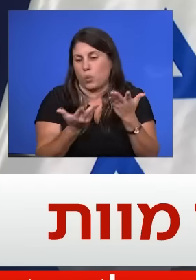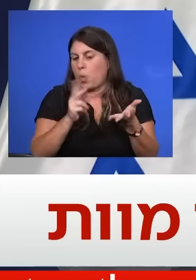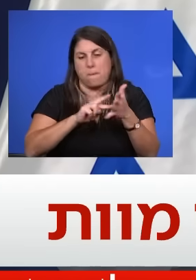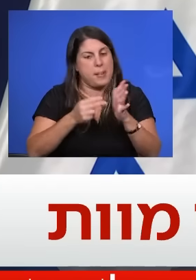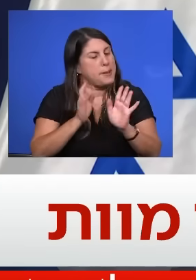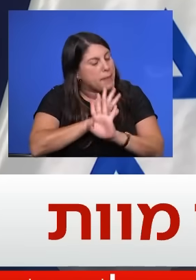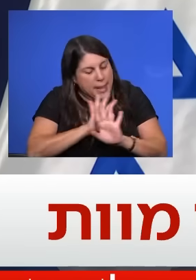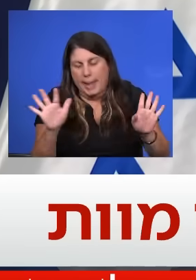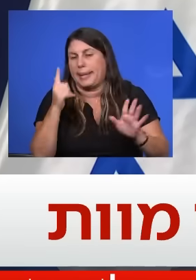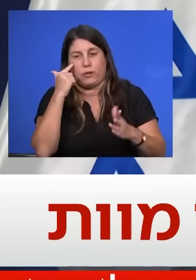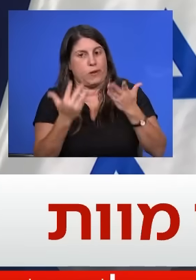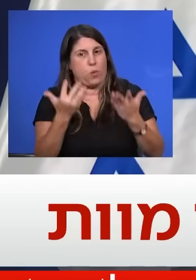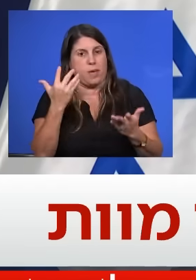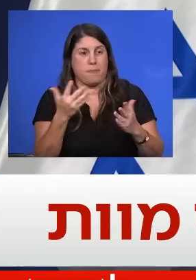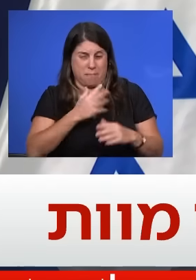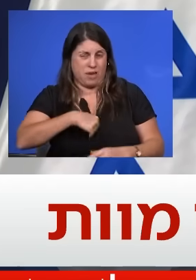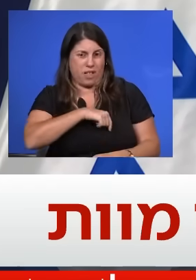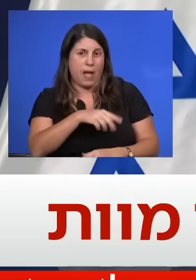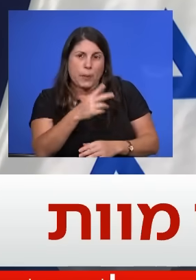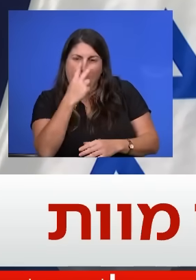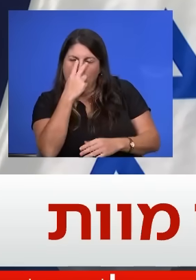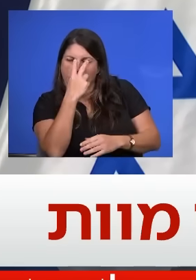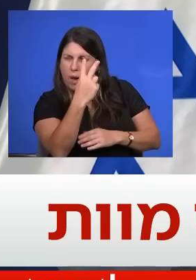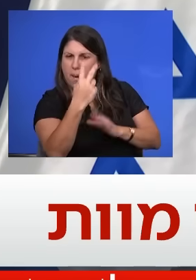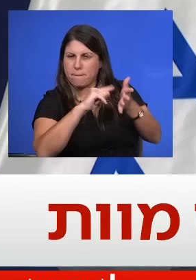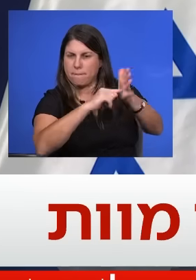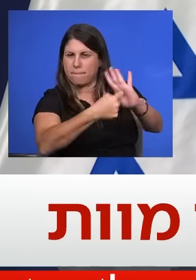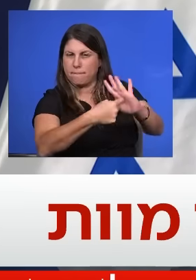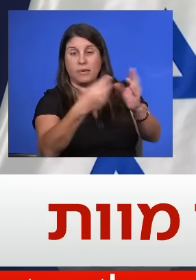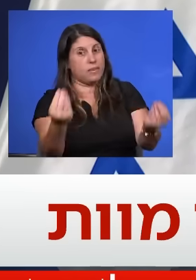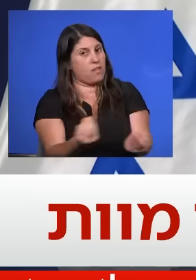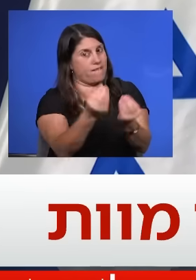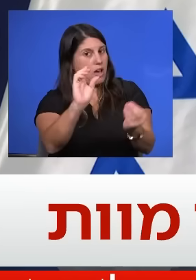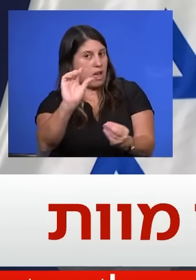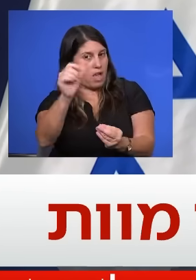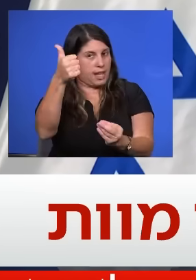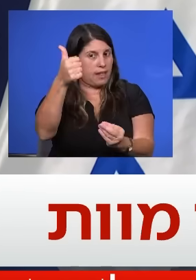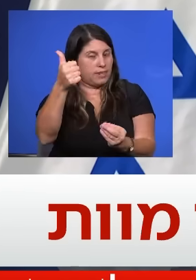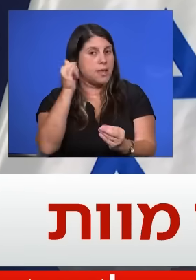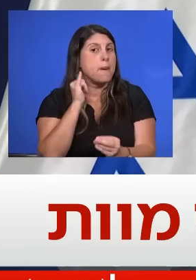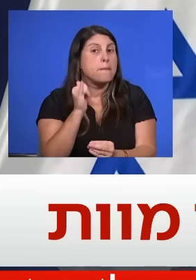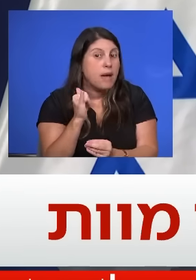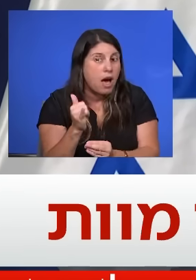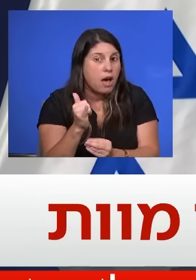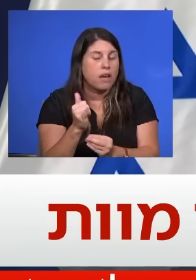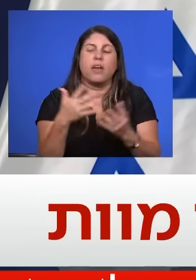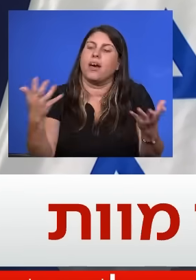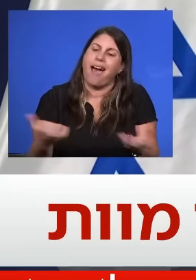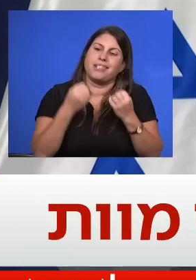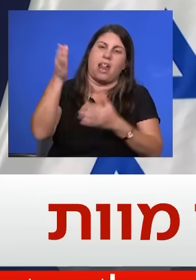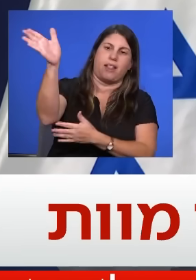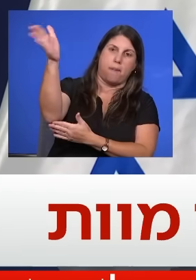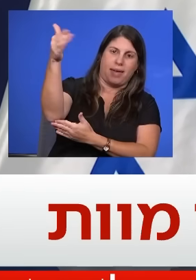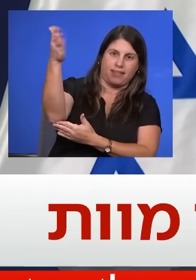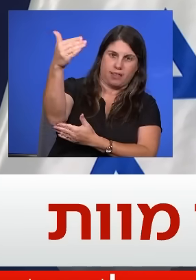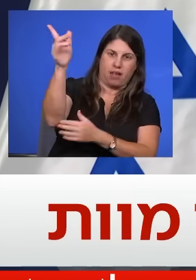שעומד לנגד עינינו זה רק דבר אחד. הצלת המדינה, השגת